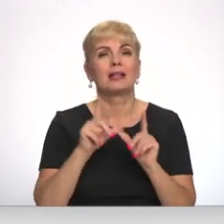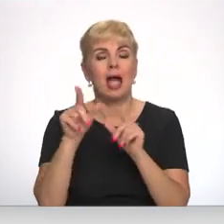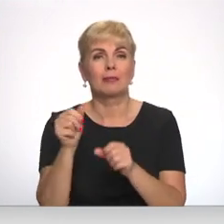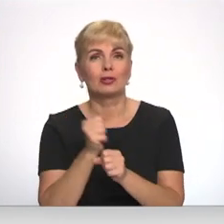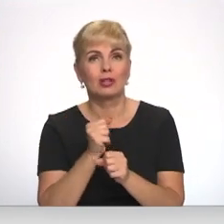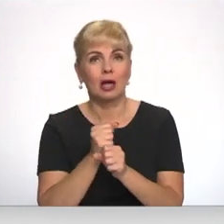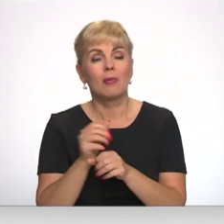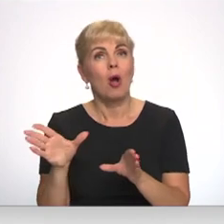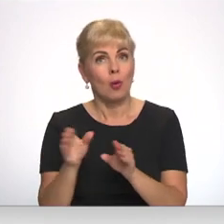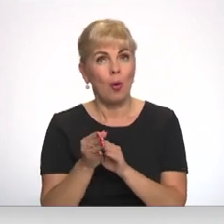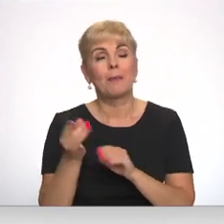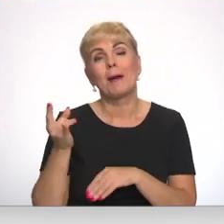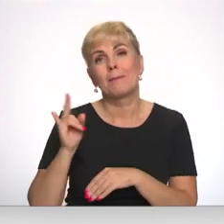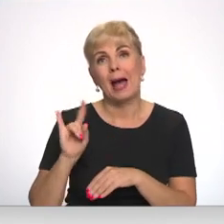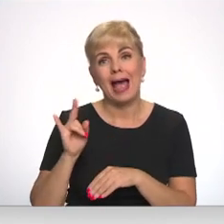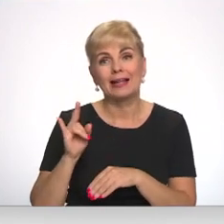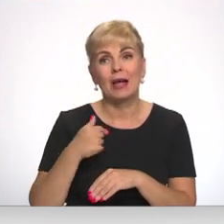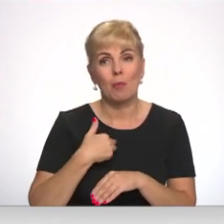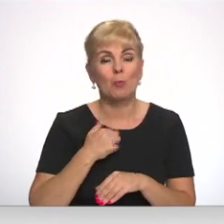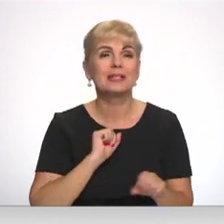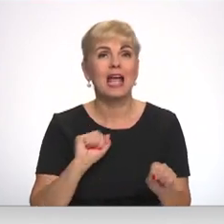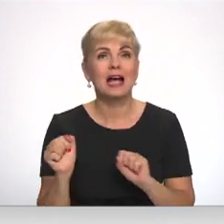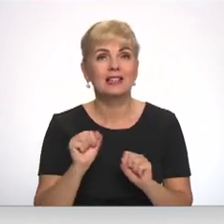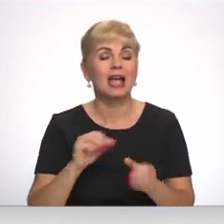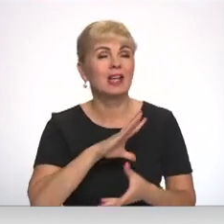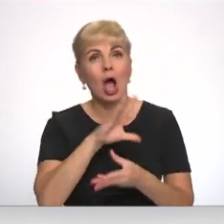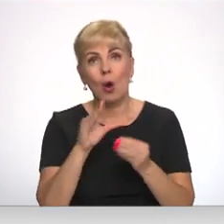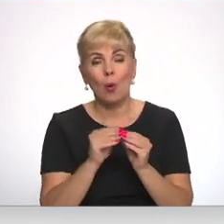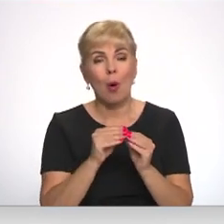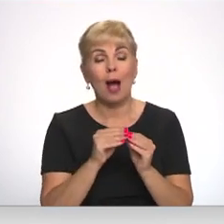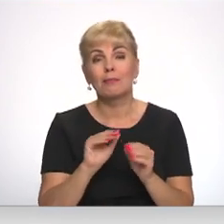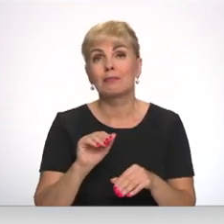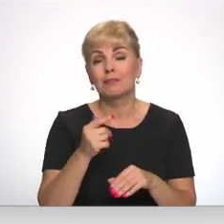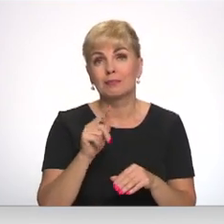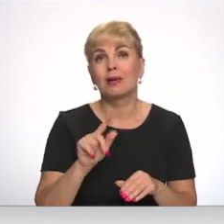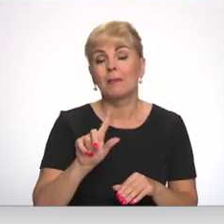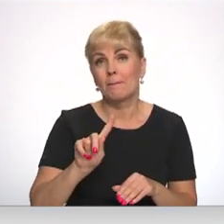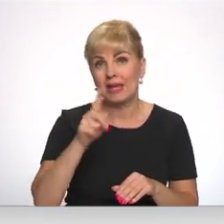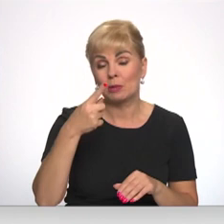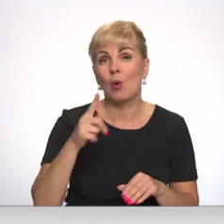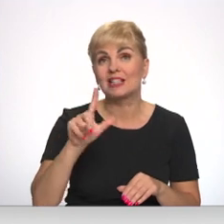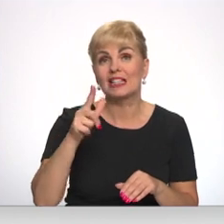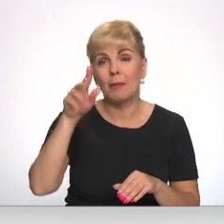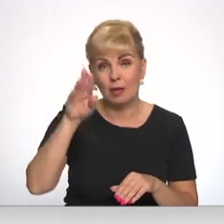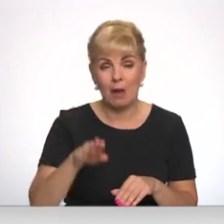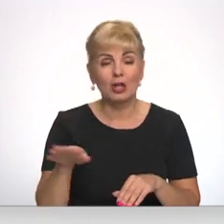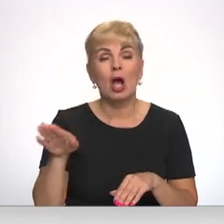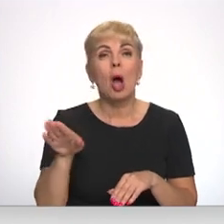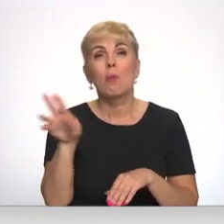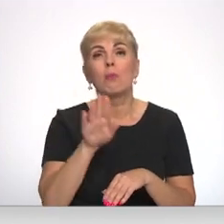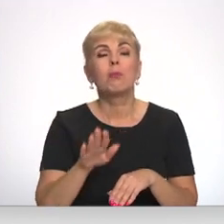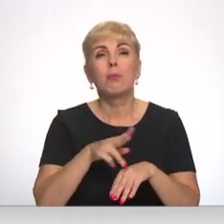Visi maziņo vēl līdzi. Nu jā, mums jāsteidzās. Kopumā šī gada pirmajos 7 mēnešos valsts policija fiksējusi vairāk